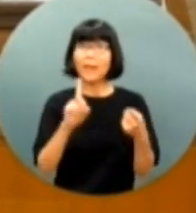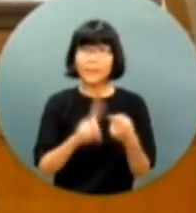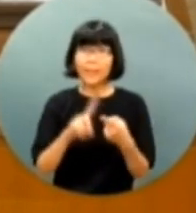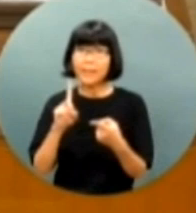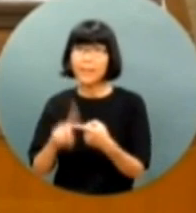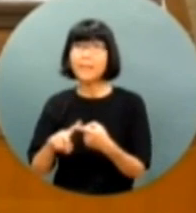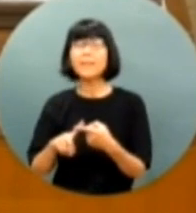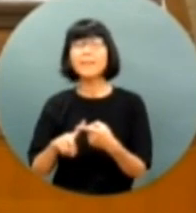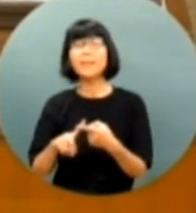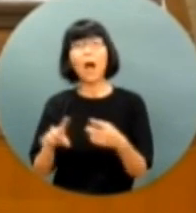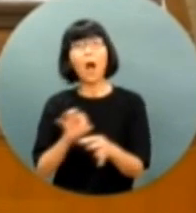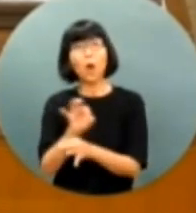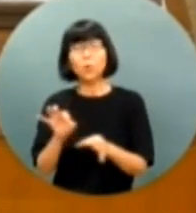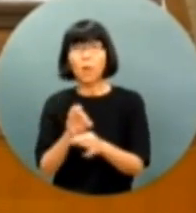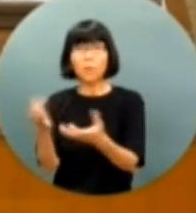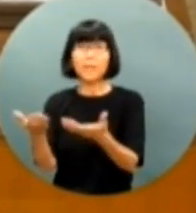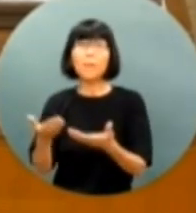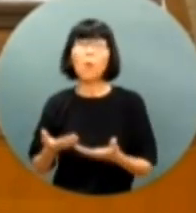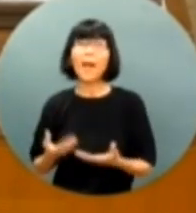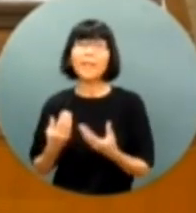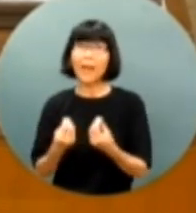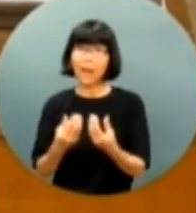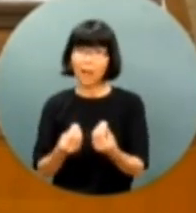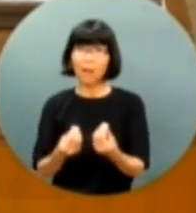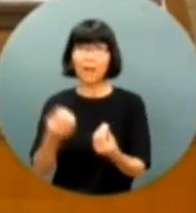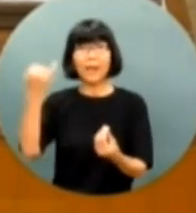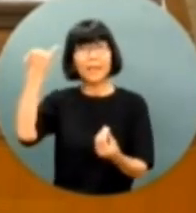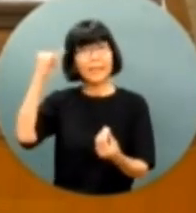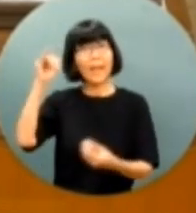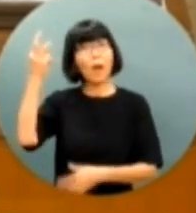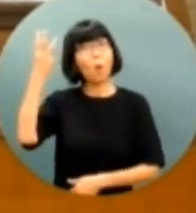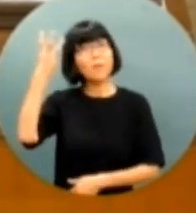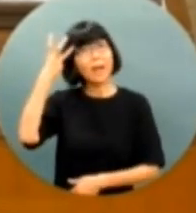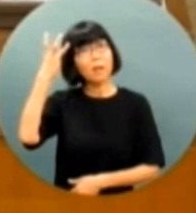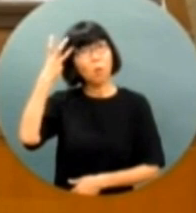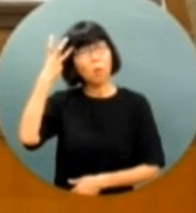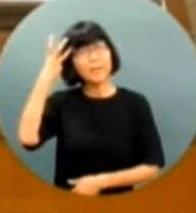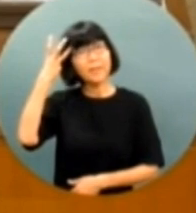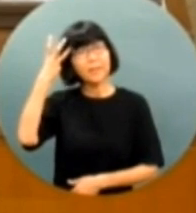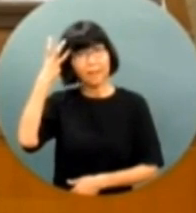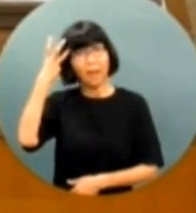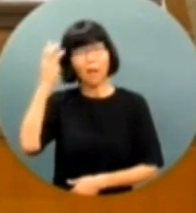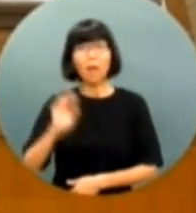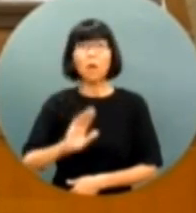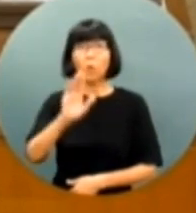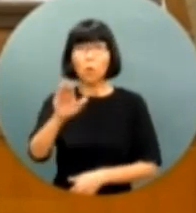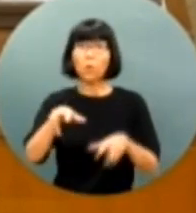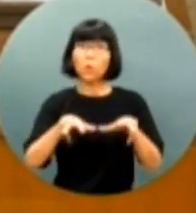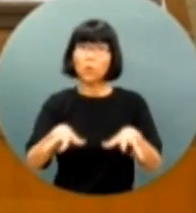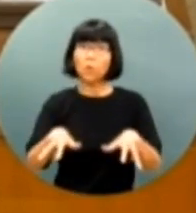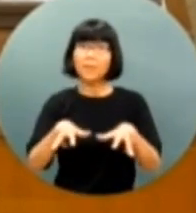ながら、私どもも、その、ご意見を参考にさせていただき、今後の行政